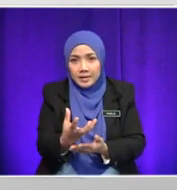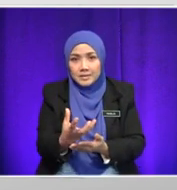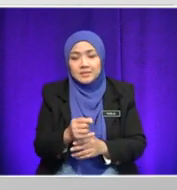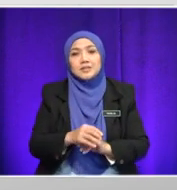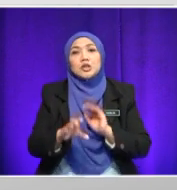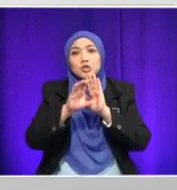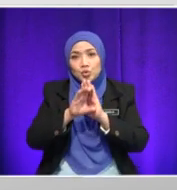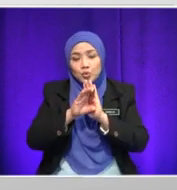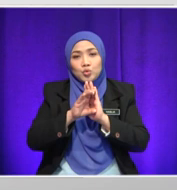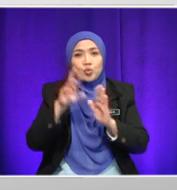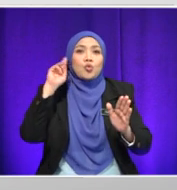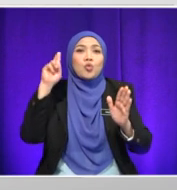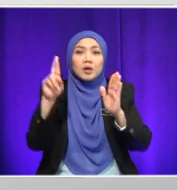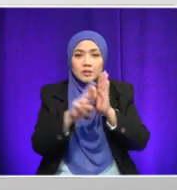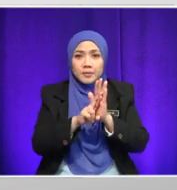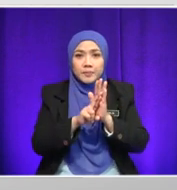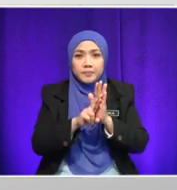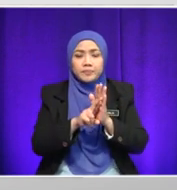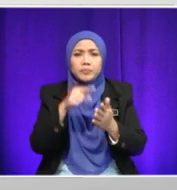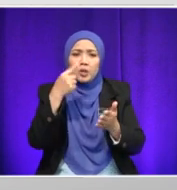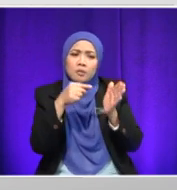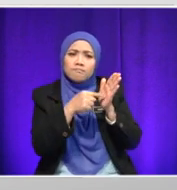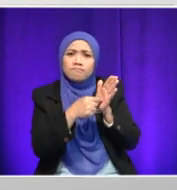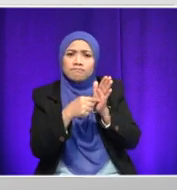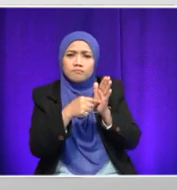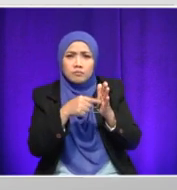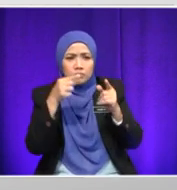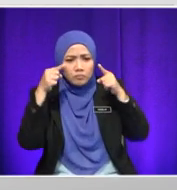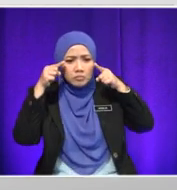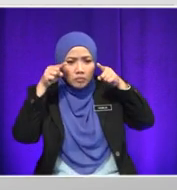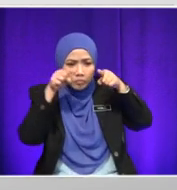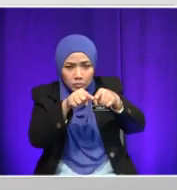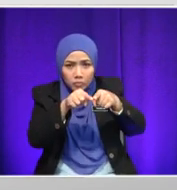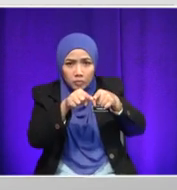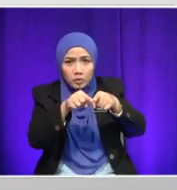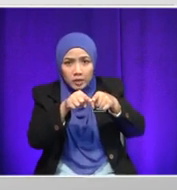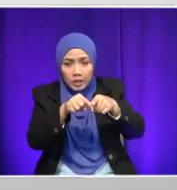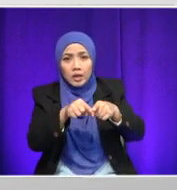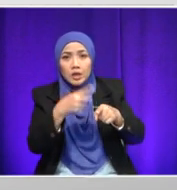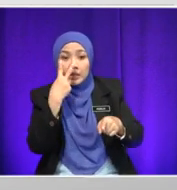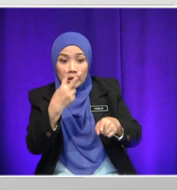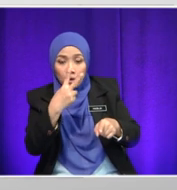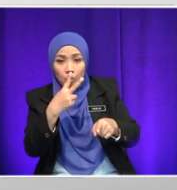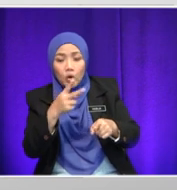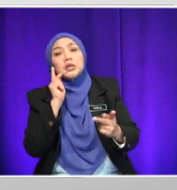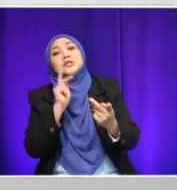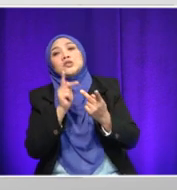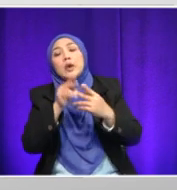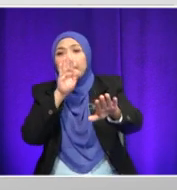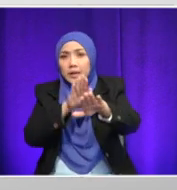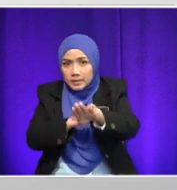contoh dan titik tumpu Oke gubahan bunga sesuai dijadikan titik tumpul bagi suatu ruang